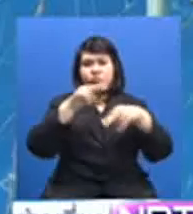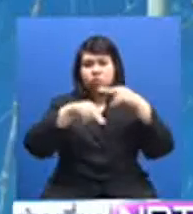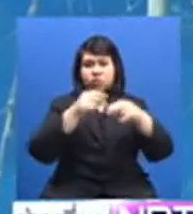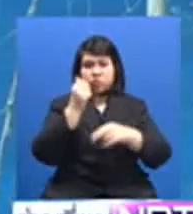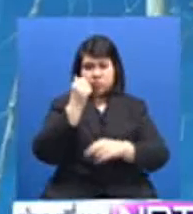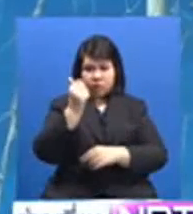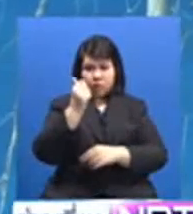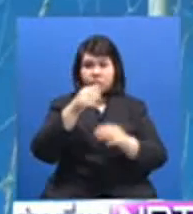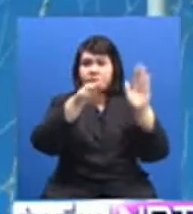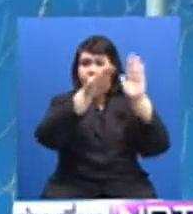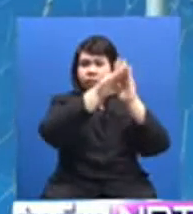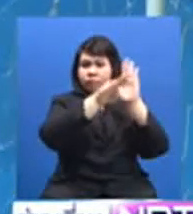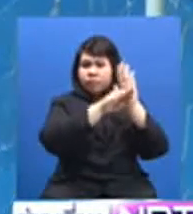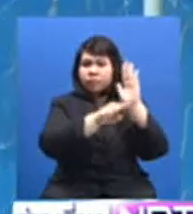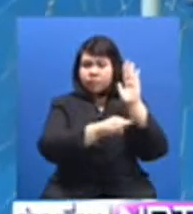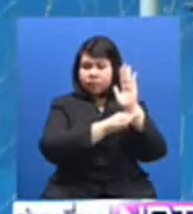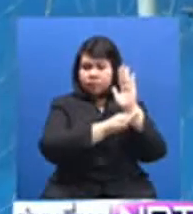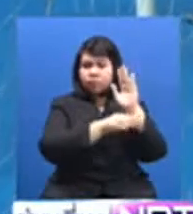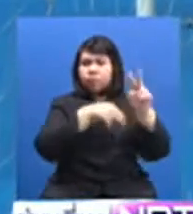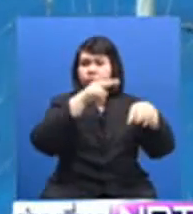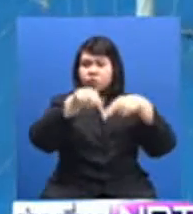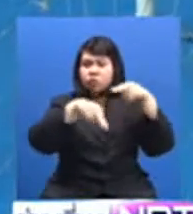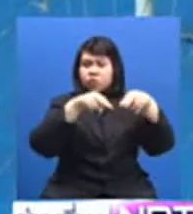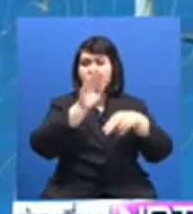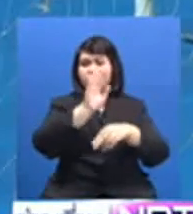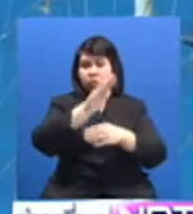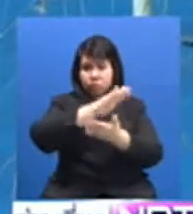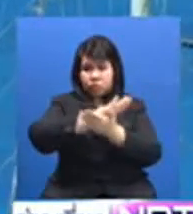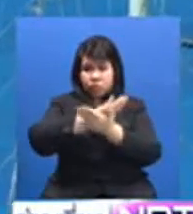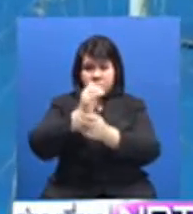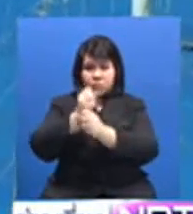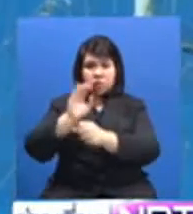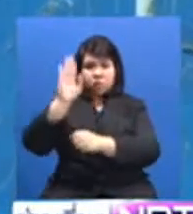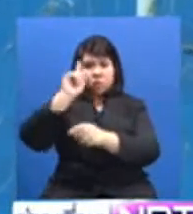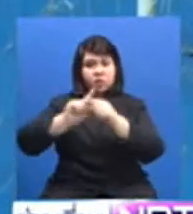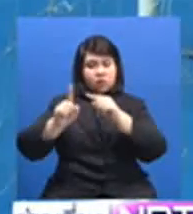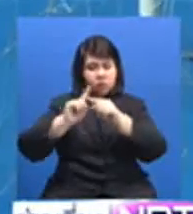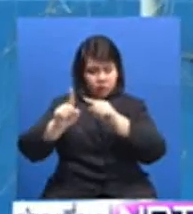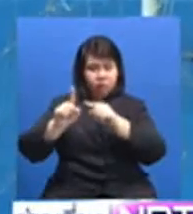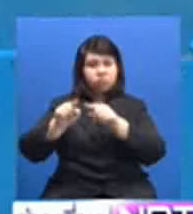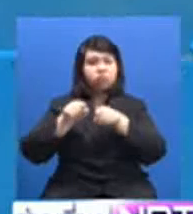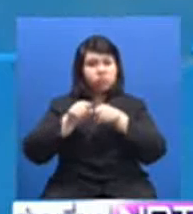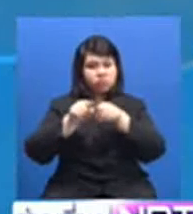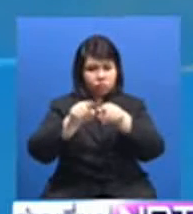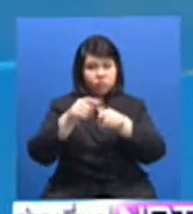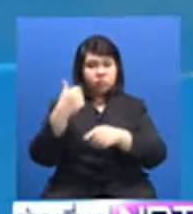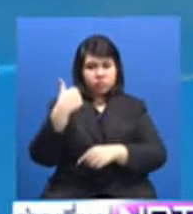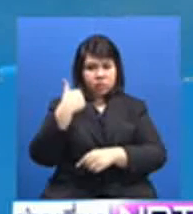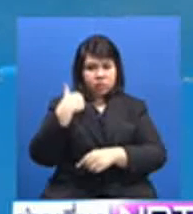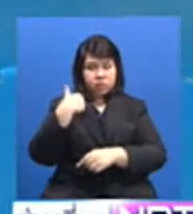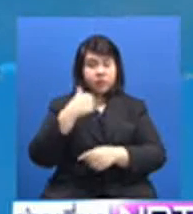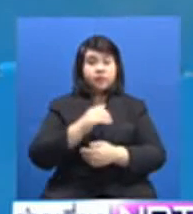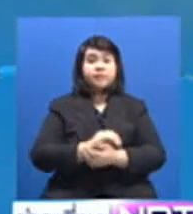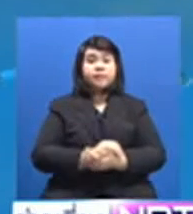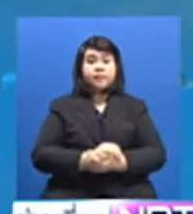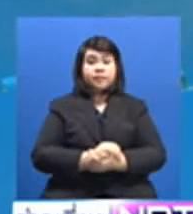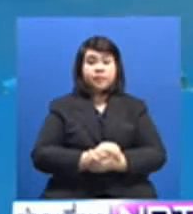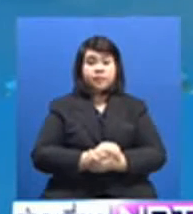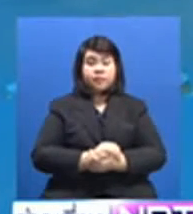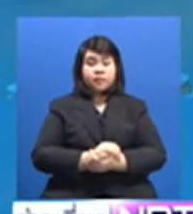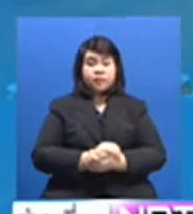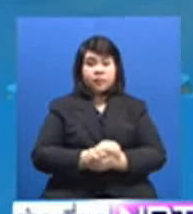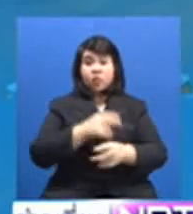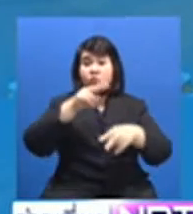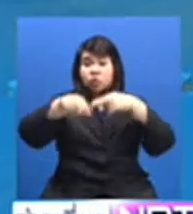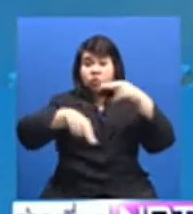จะต้องตรวจกระบนการจัซอจัดจางของโงเรีนและบริษัทเอกชนคู่สัญญาด้วยลาสุจการลงพืนที่ตรวจสอบพบว่าใน